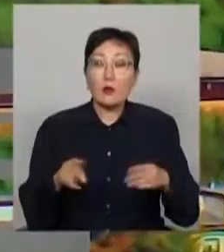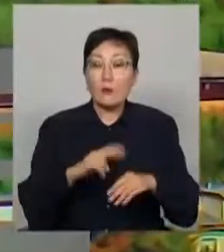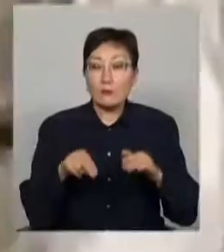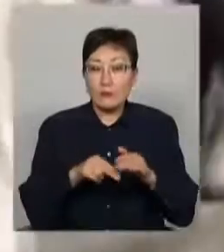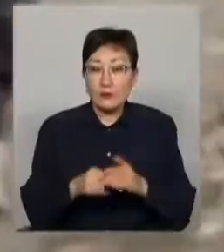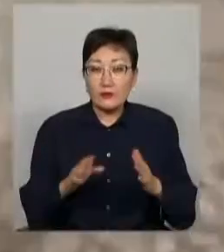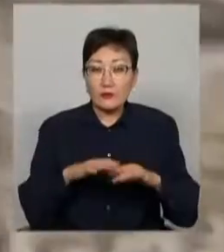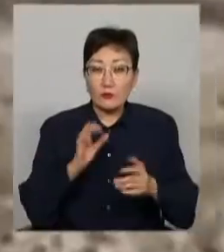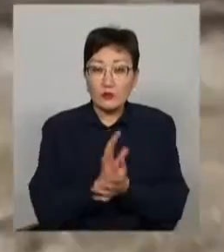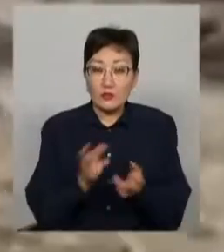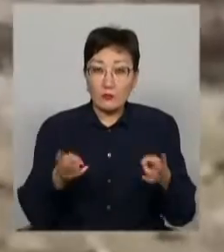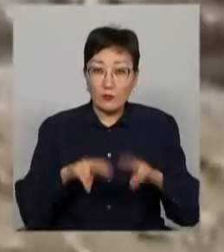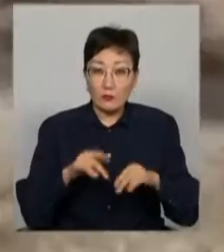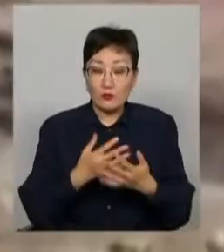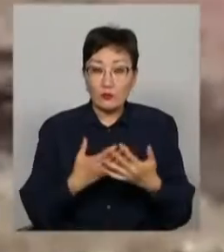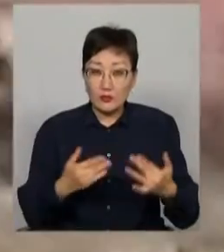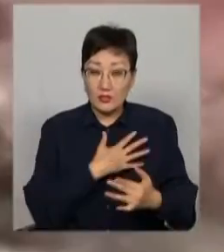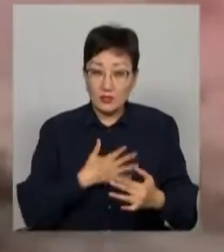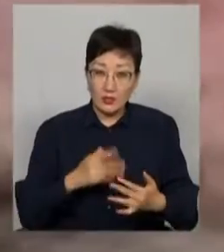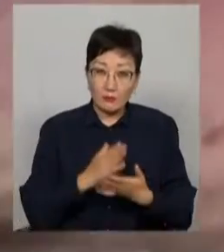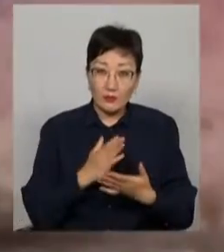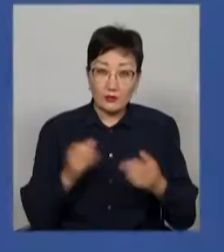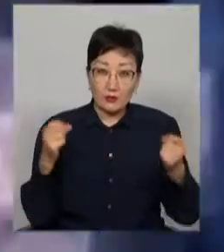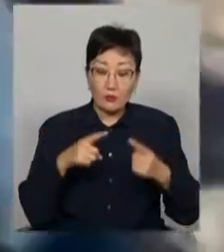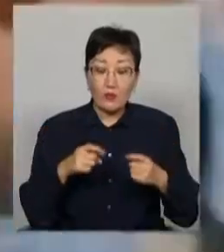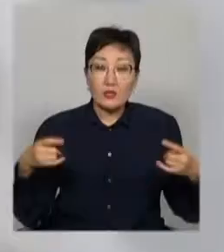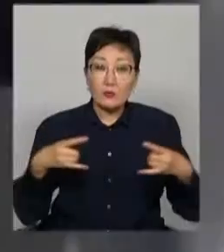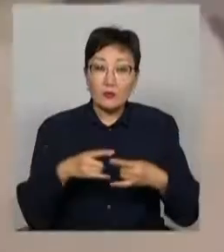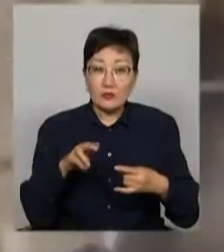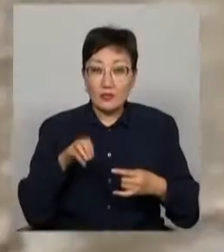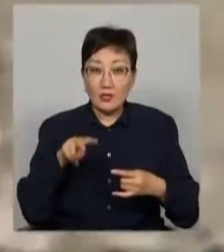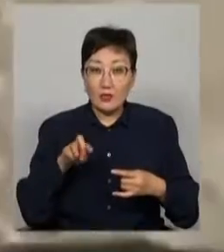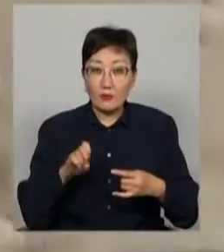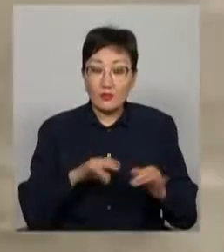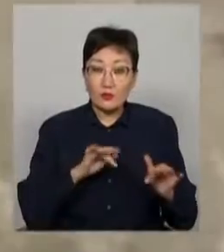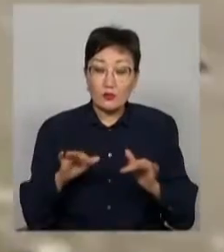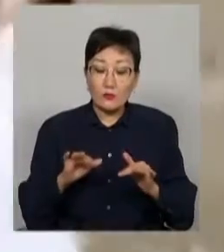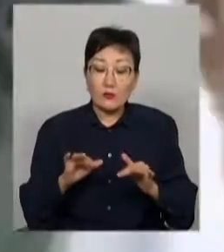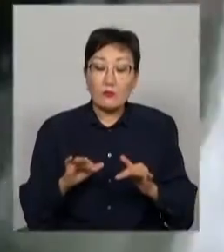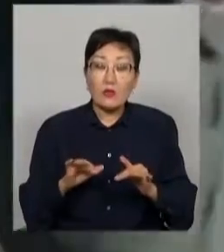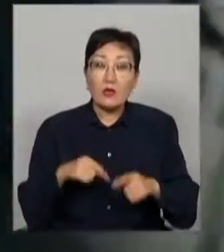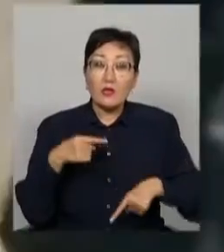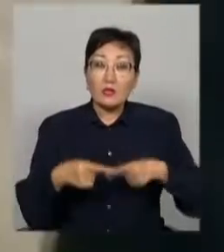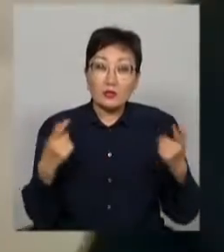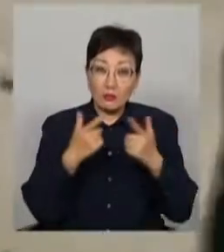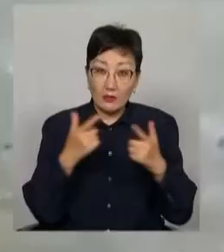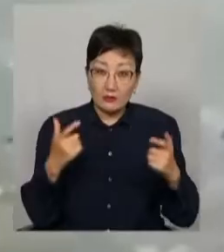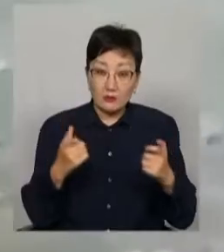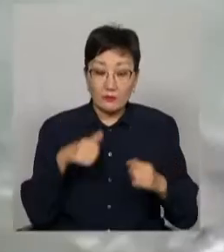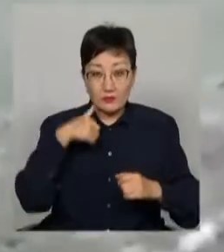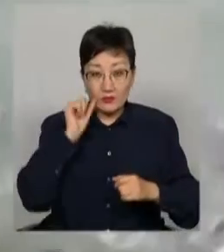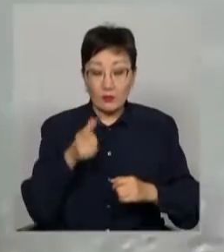деңгейде жарақаттанғаны белгілі болды. Бұл туралы Аль-Жазира телеарнасы Талибан қозғалысының өкілдеріне сілтеме жасап хабарлады.